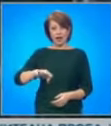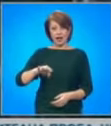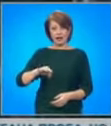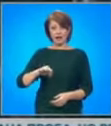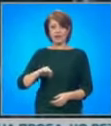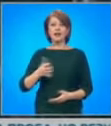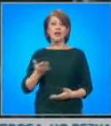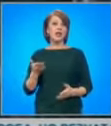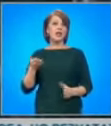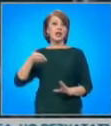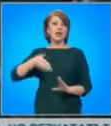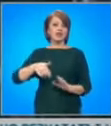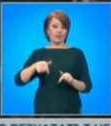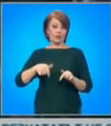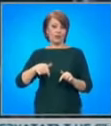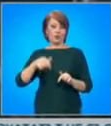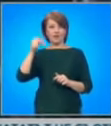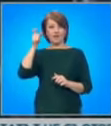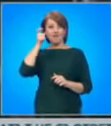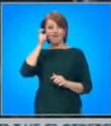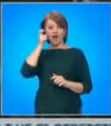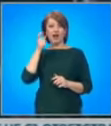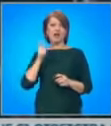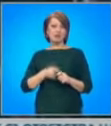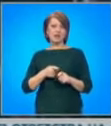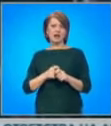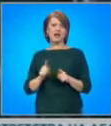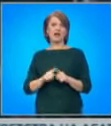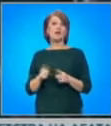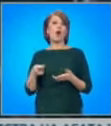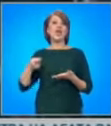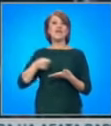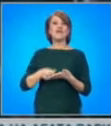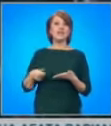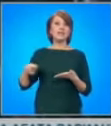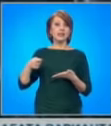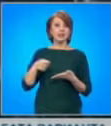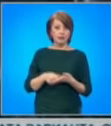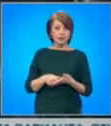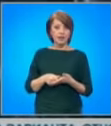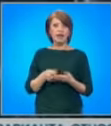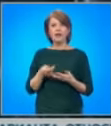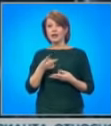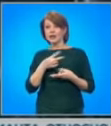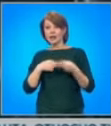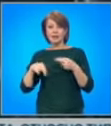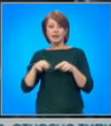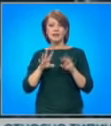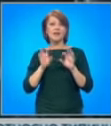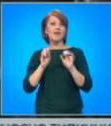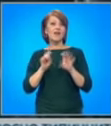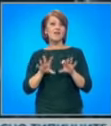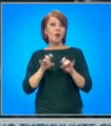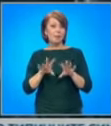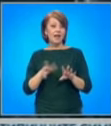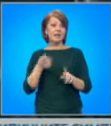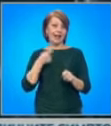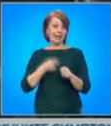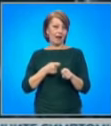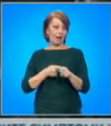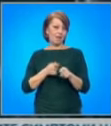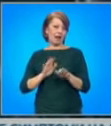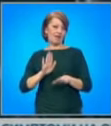на страната идват към Варна, за да инвестират или все още са търсят информацията, за да направят